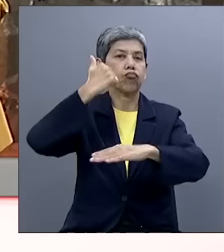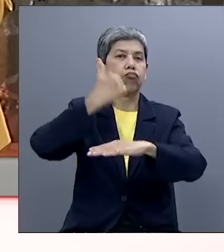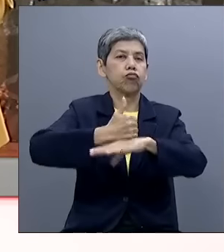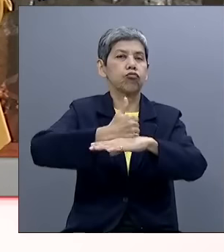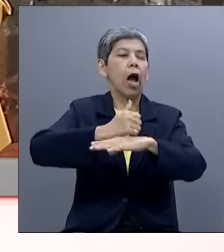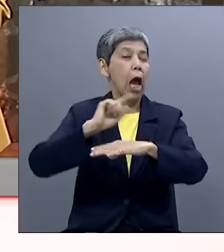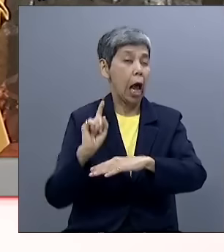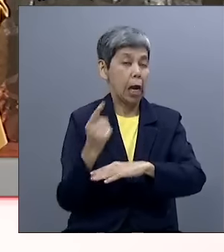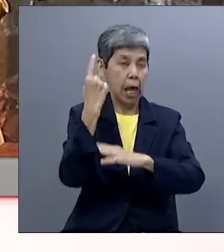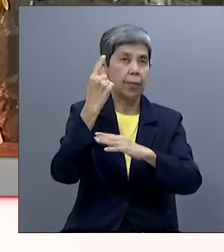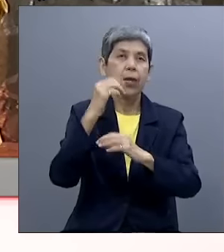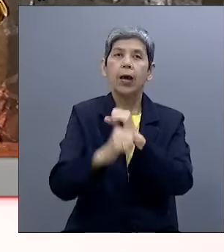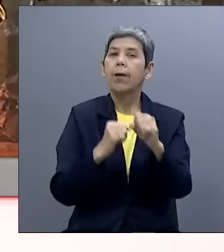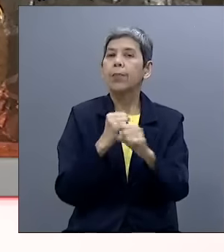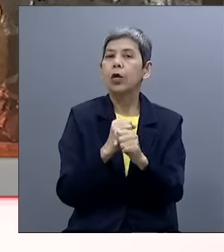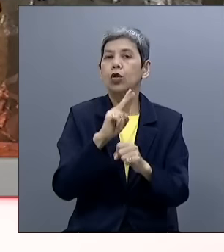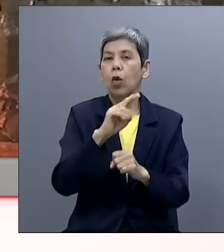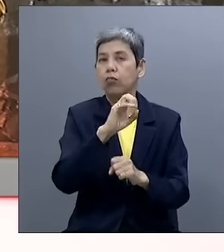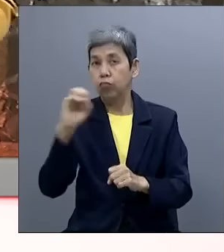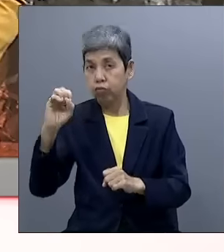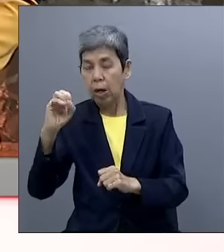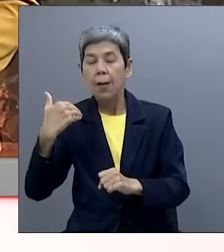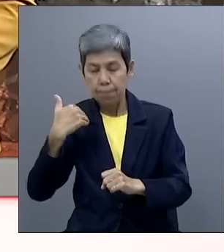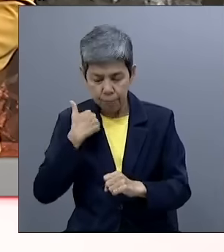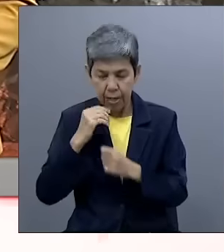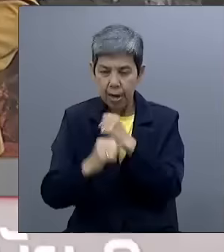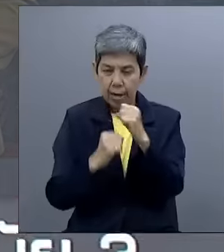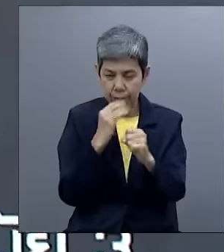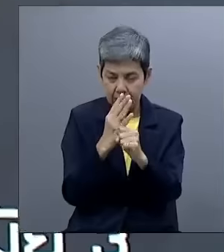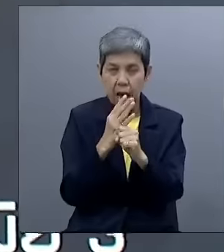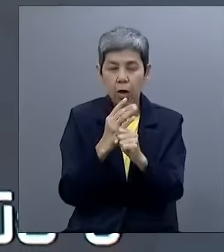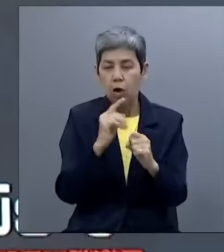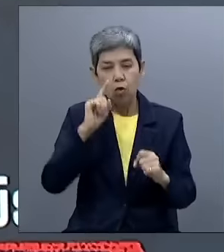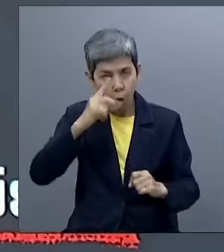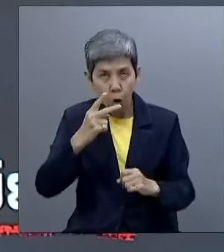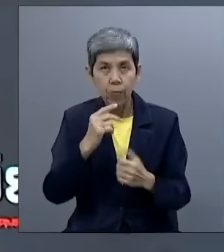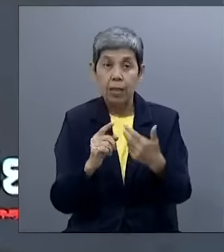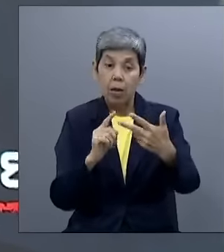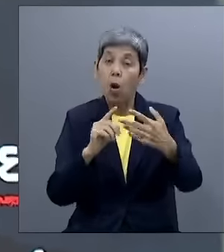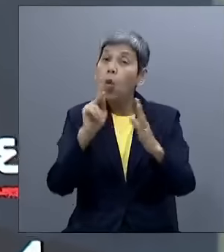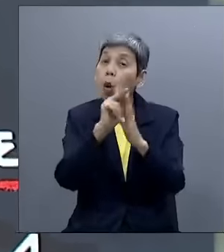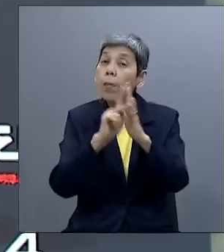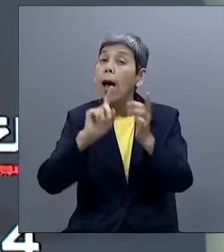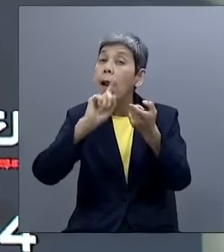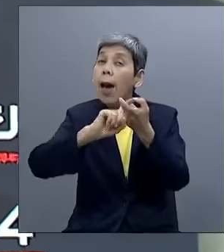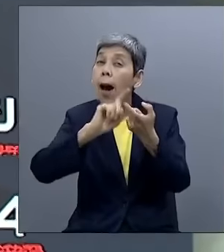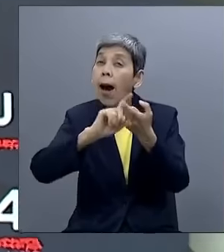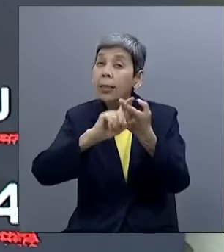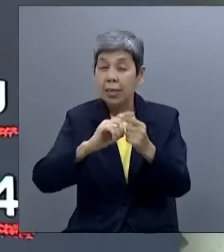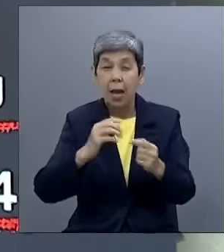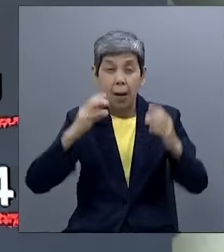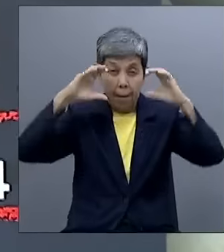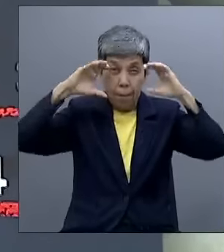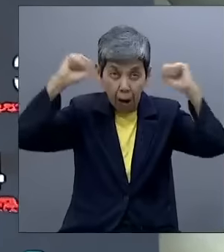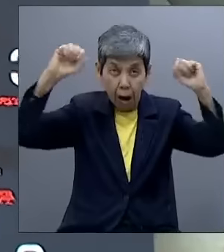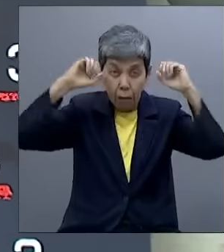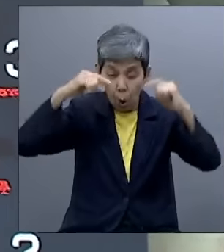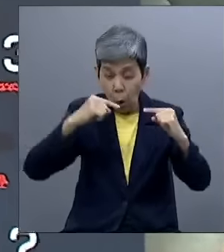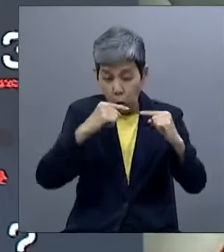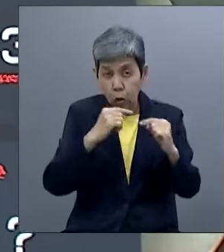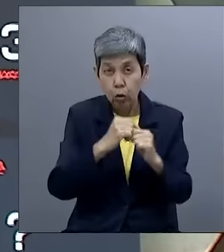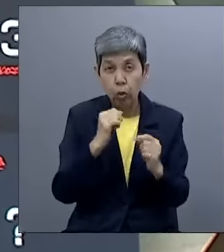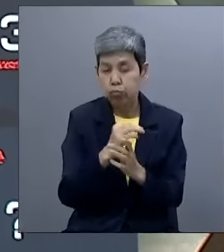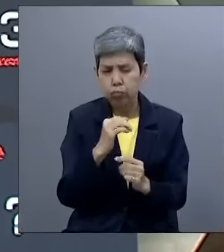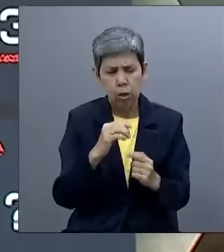เป็นครั้งแรกในปี 2000และอีกครั้งในอีก 4ปีถัดมาค่ะแต่กฎหมายรัสเซียเขาห้ามเป็นประธานาธิบดีติดต่อกันเกิน